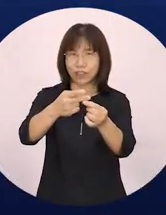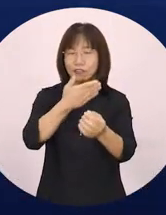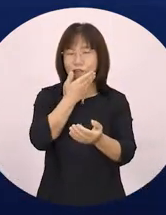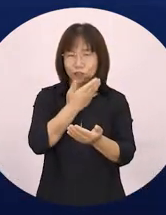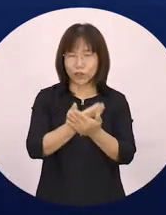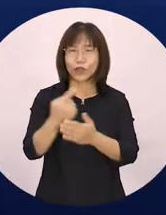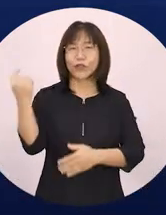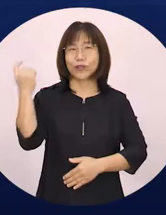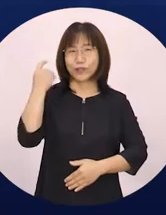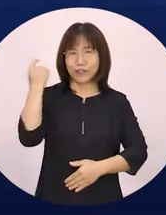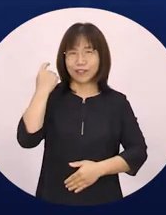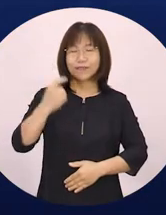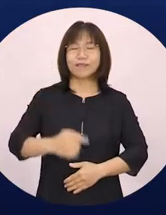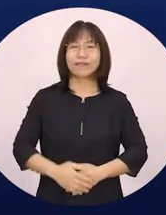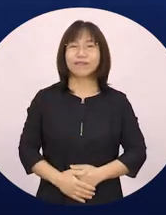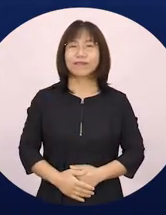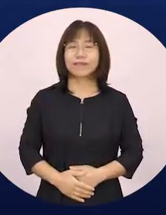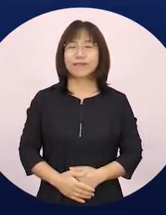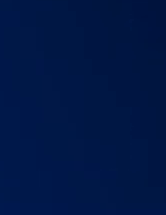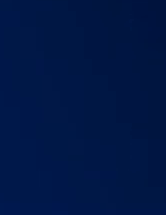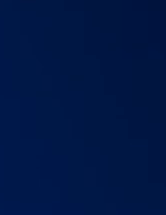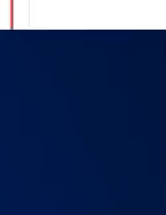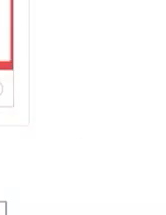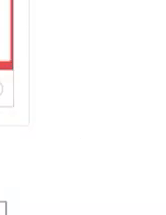주 주간 주요 소식입니다.